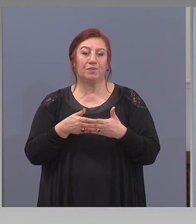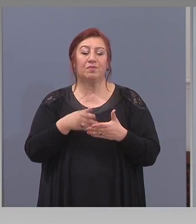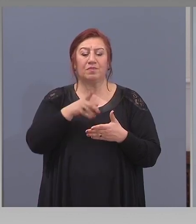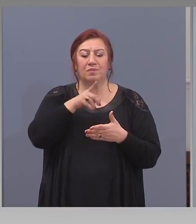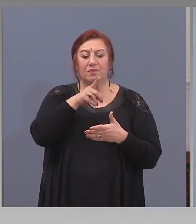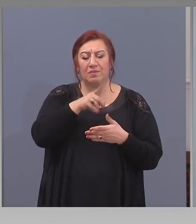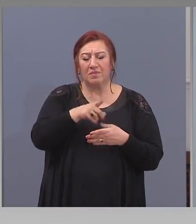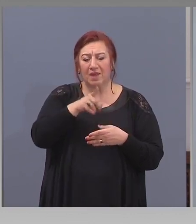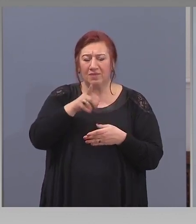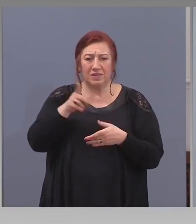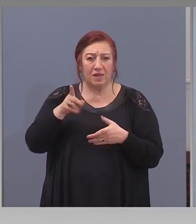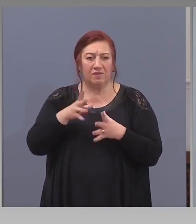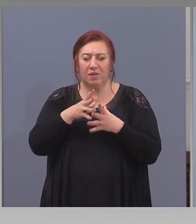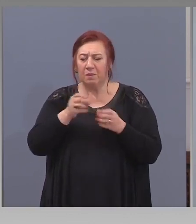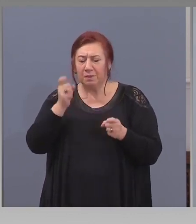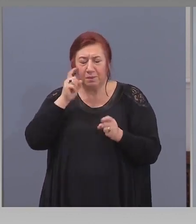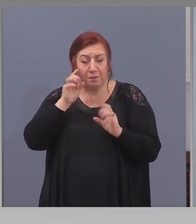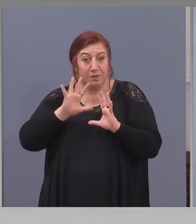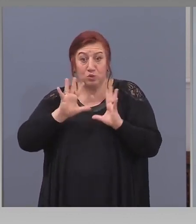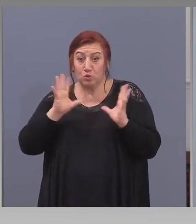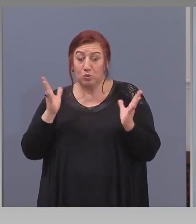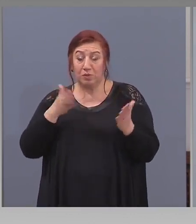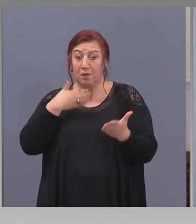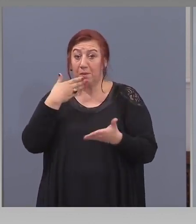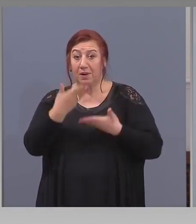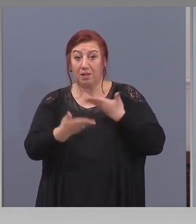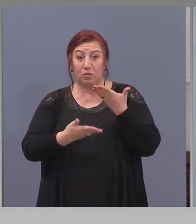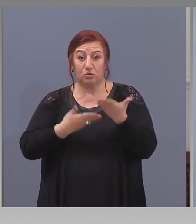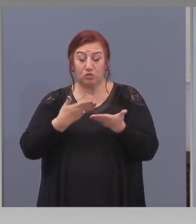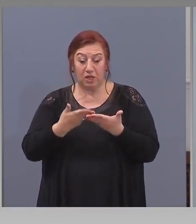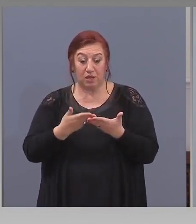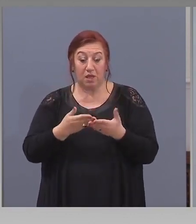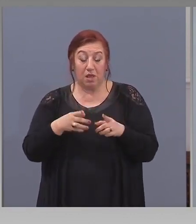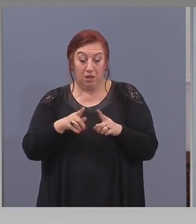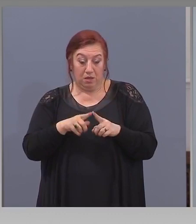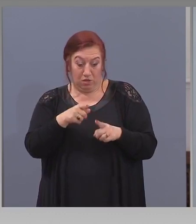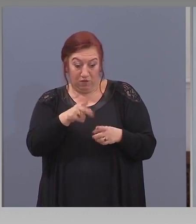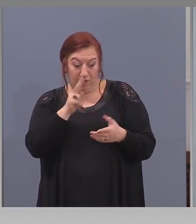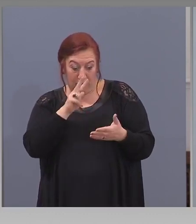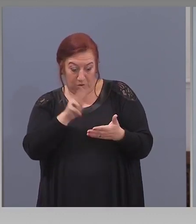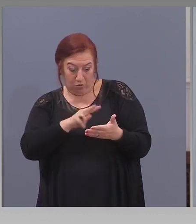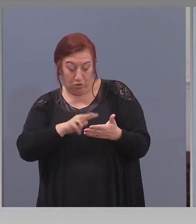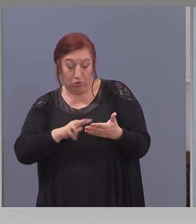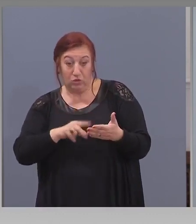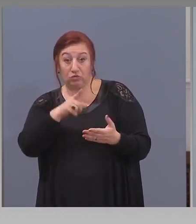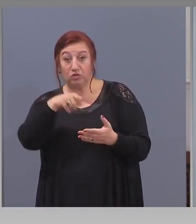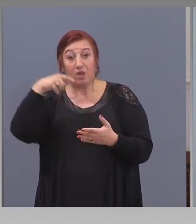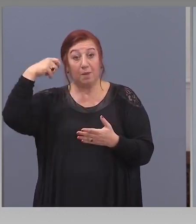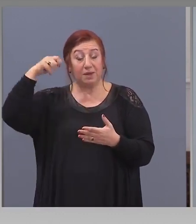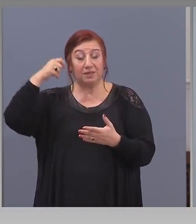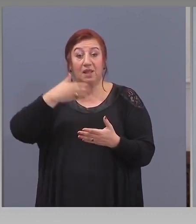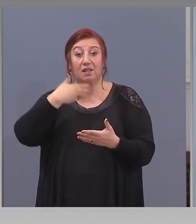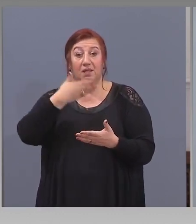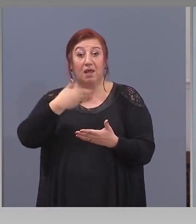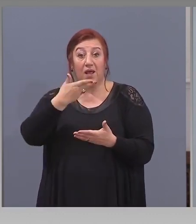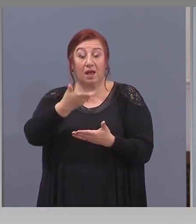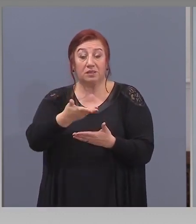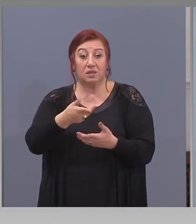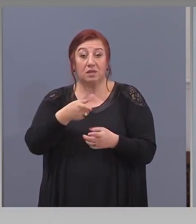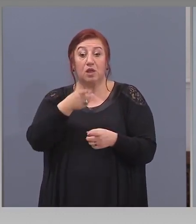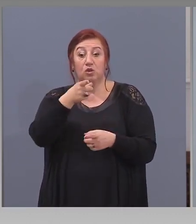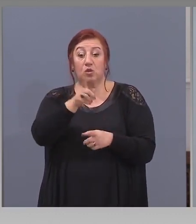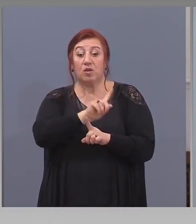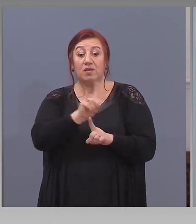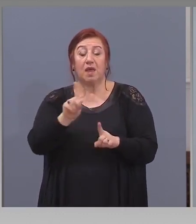Всякакви безумни предложения. И между другото, от това, което прочетох, че е казал президента, той няма нито една конкретна